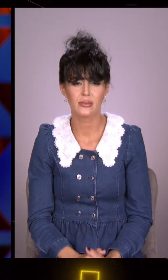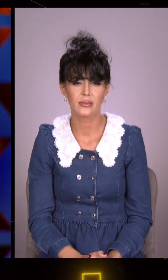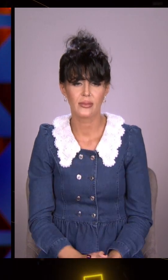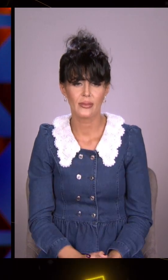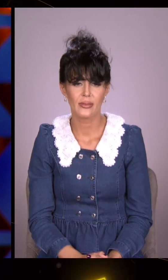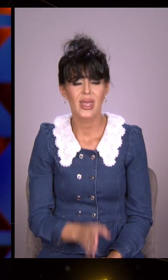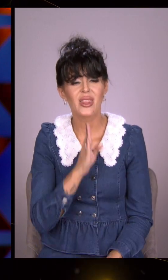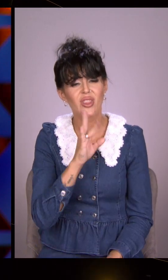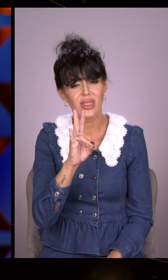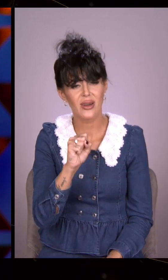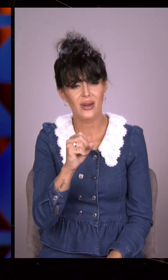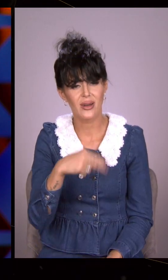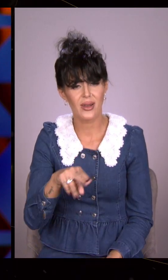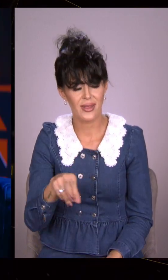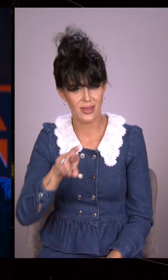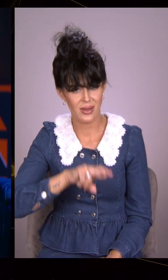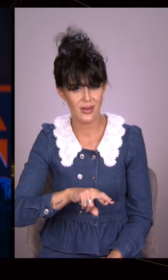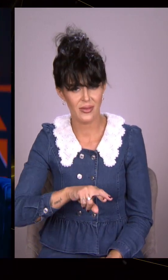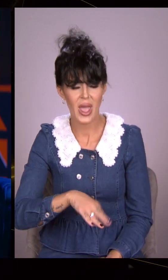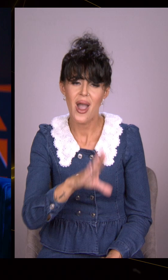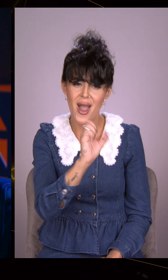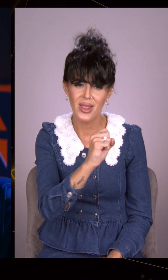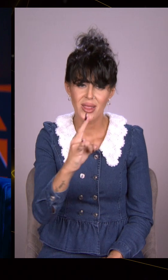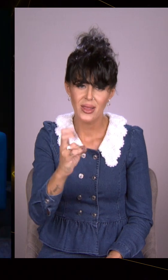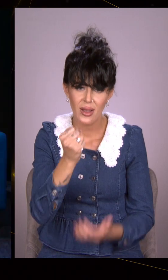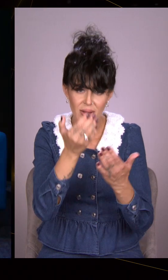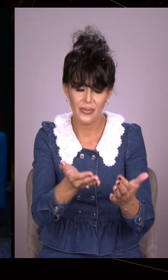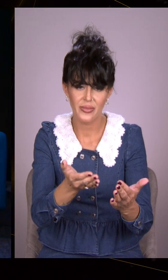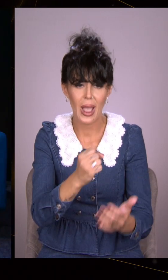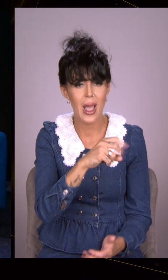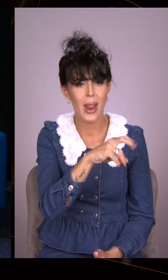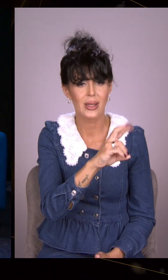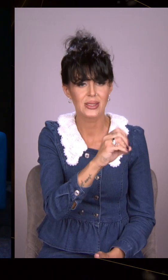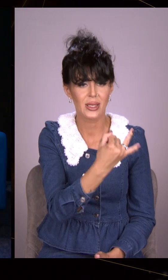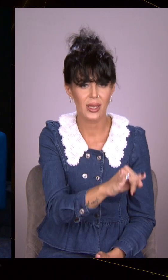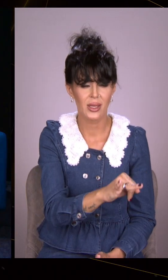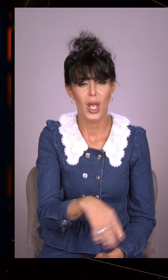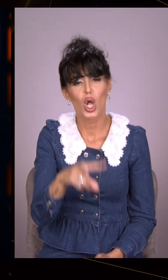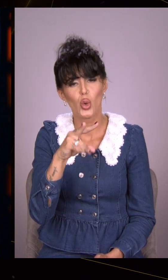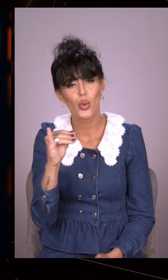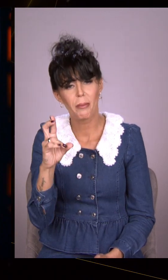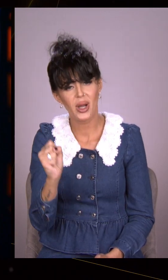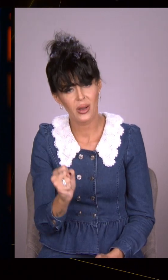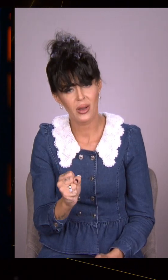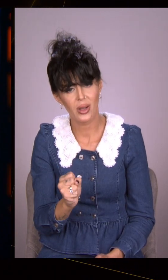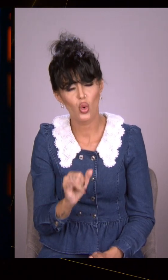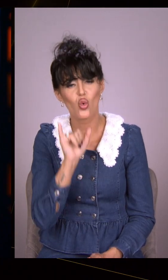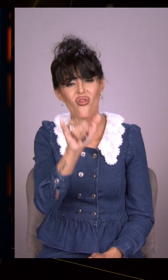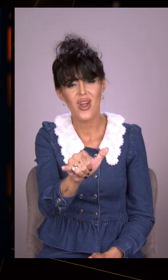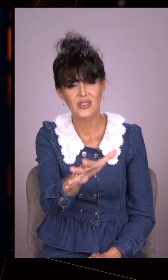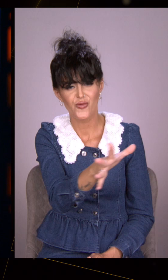Надія, Анно, Олексію, Люба, у вас у